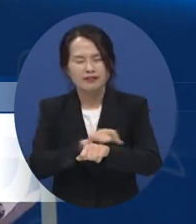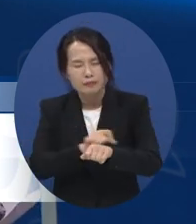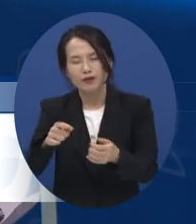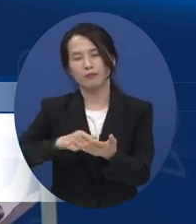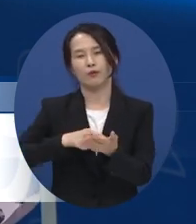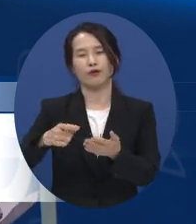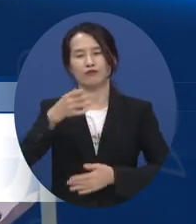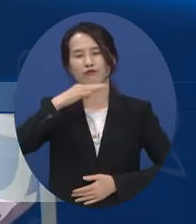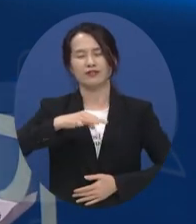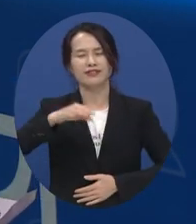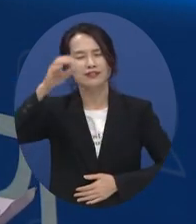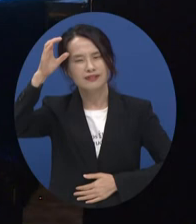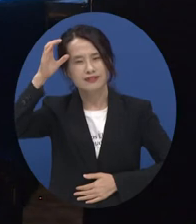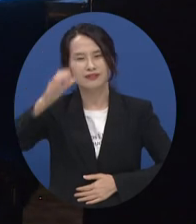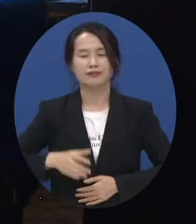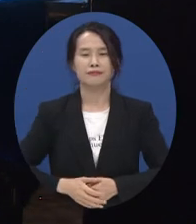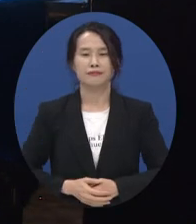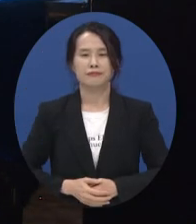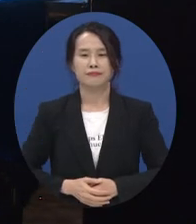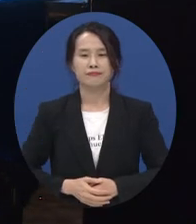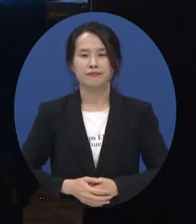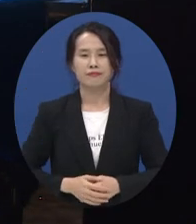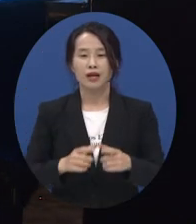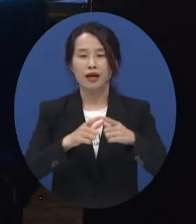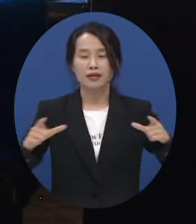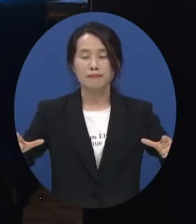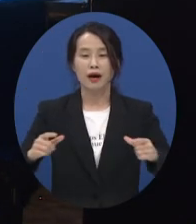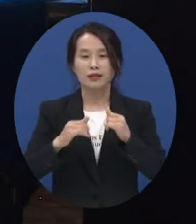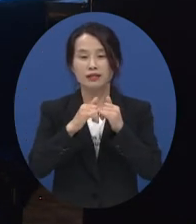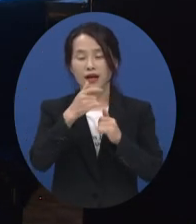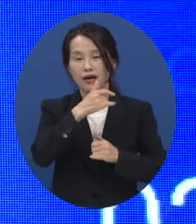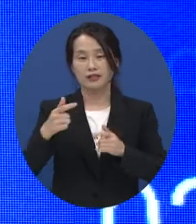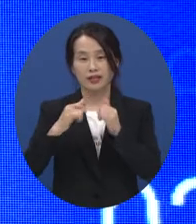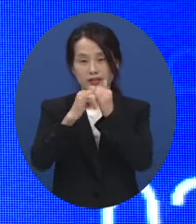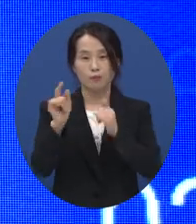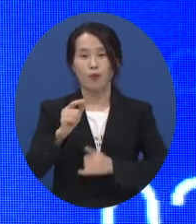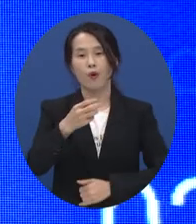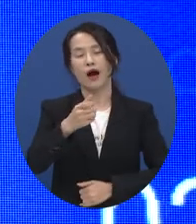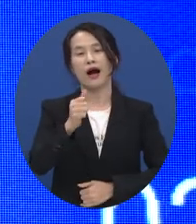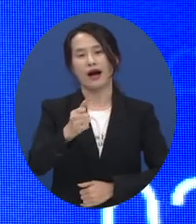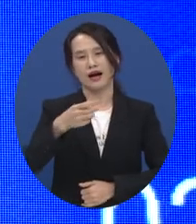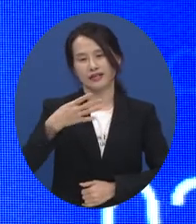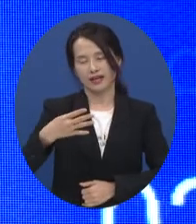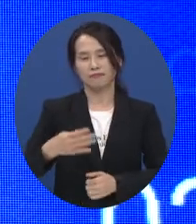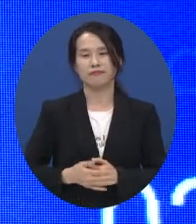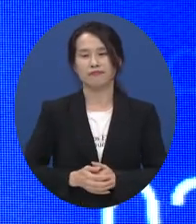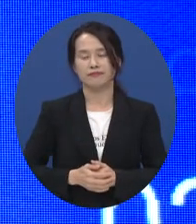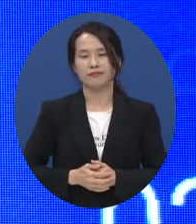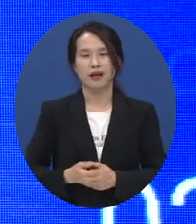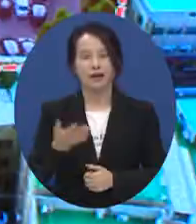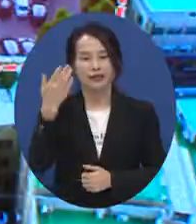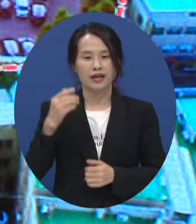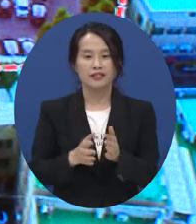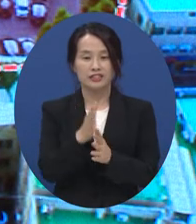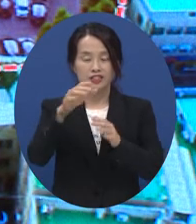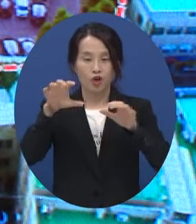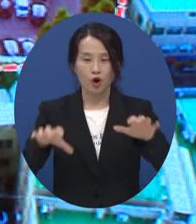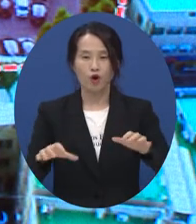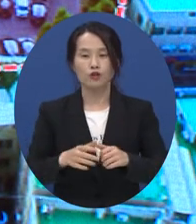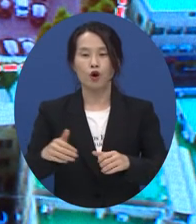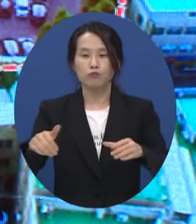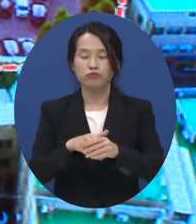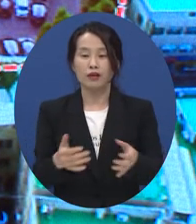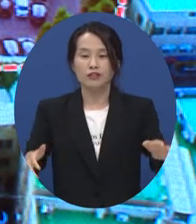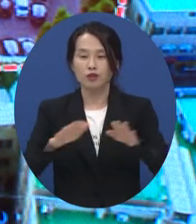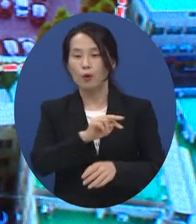있을 것으로 기대하고 있습니다. 일반 부문 대상은 하남시로 구도심에 자리한 옛 시청 부지를 문화시설로 탈바꿈시키겠다는